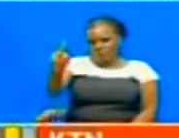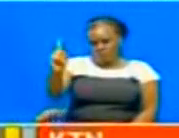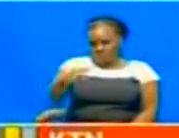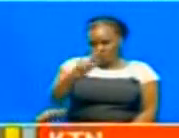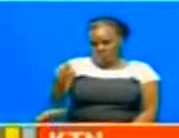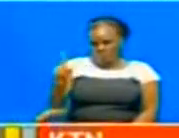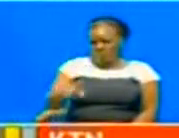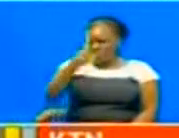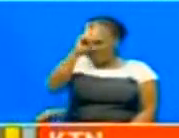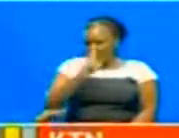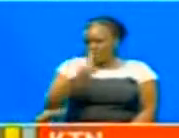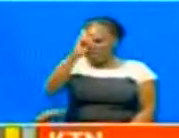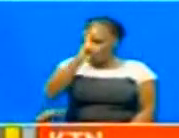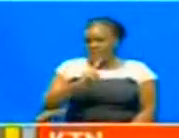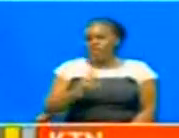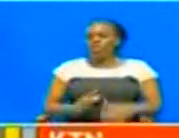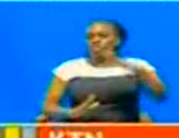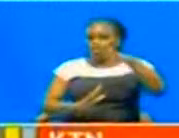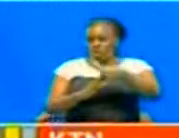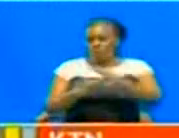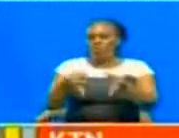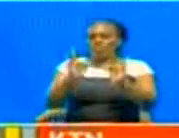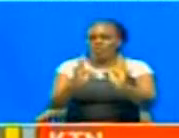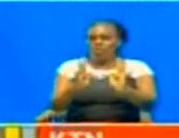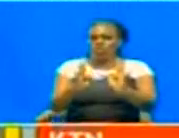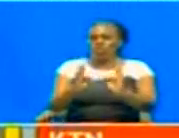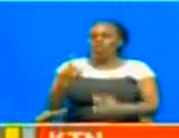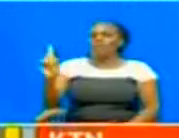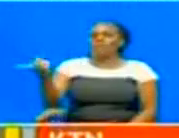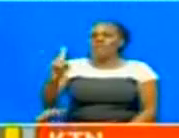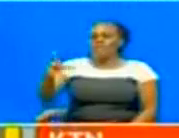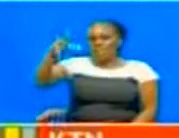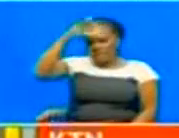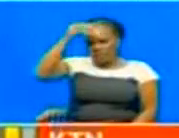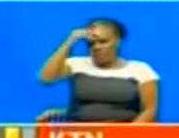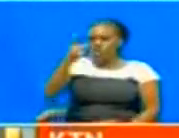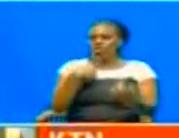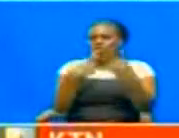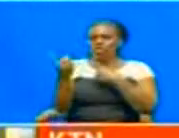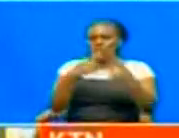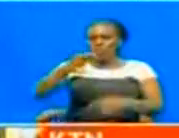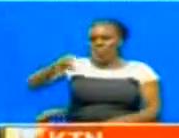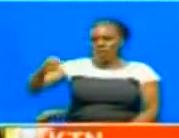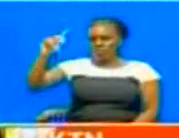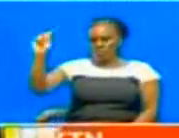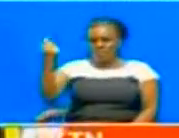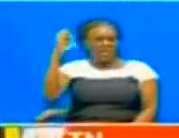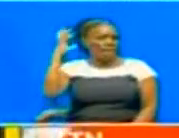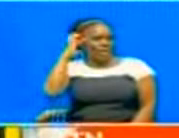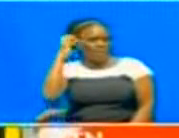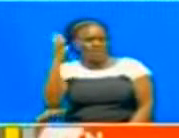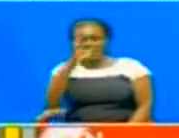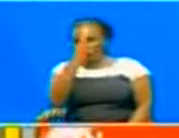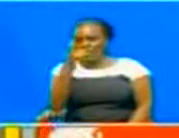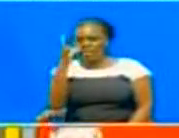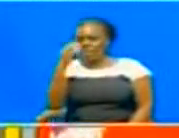amewakosoa kumradhi vikali wakuu hao. Kaimenyi, ambaye aliyekuwa akizungumza katika shule ya Mount Kenya Academy mjini Nyeri,